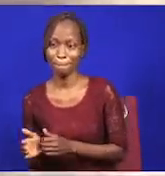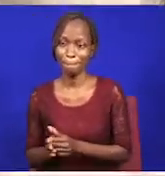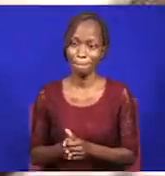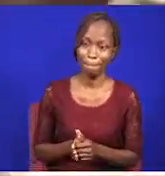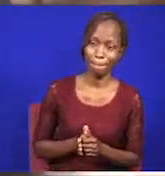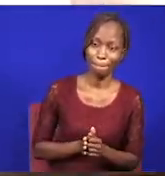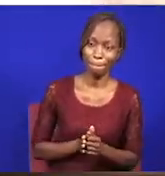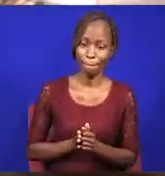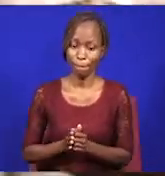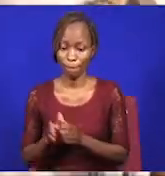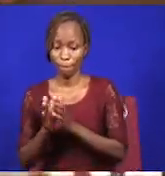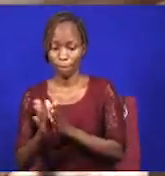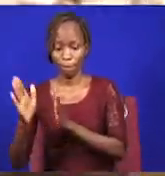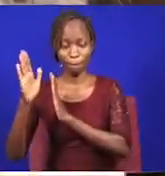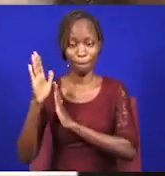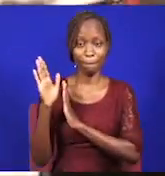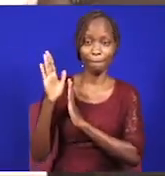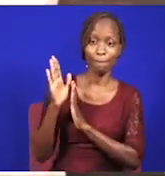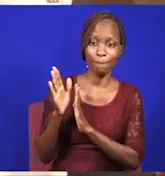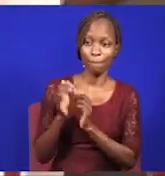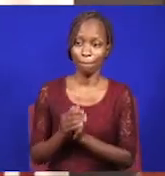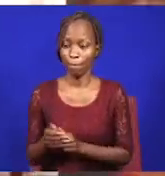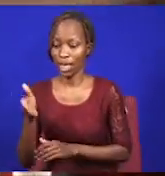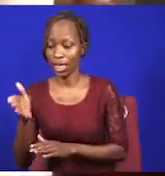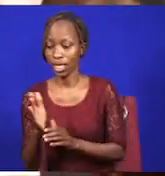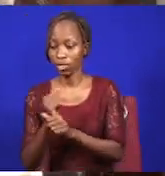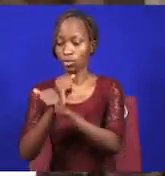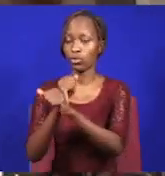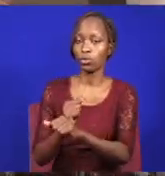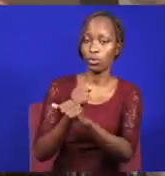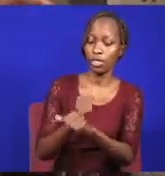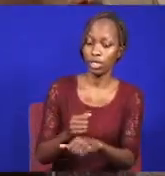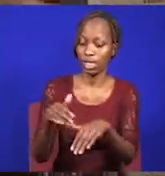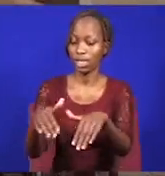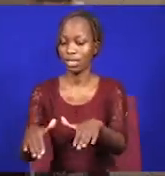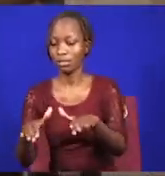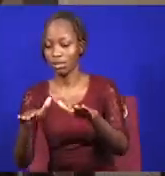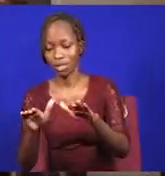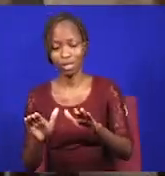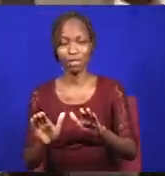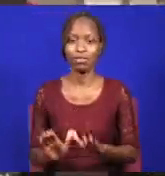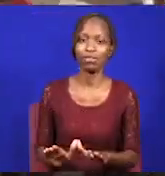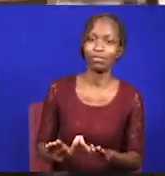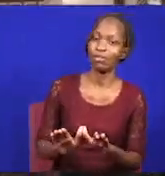Askari walinzi wakawekwa mbele ya lile kaburi.